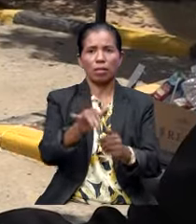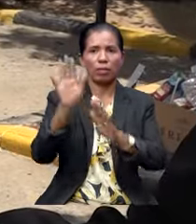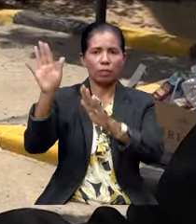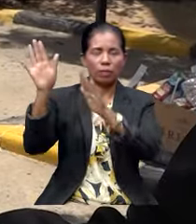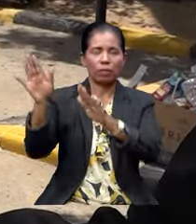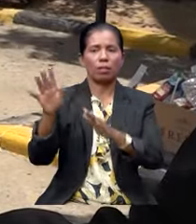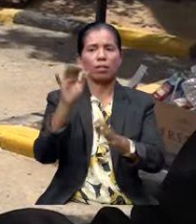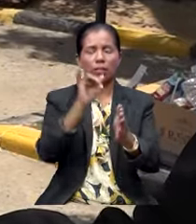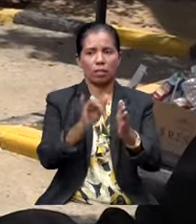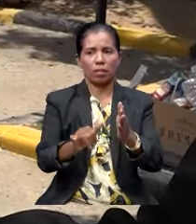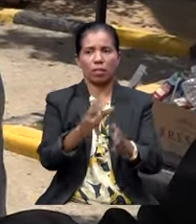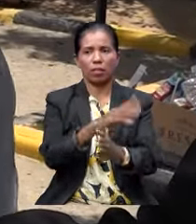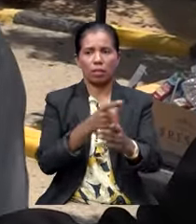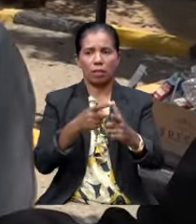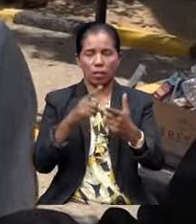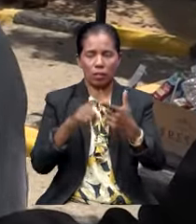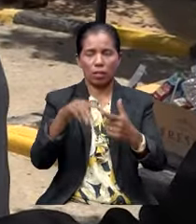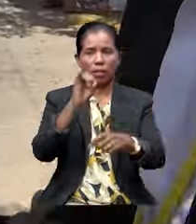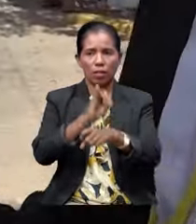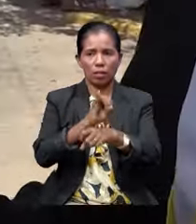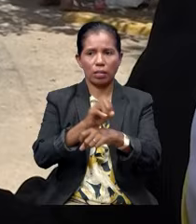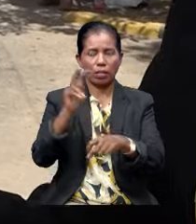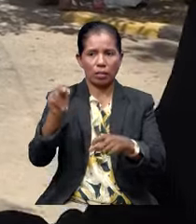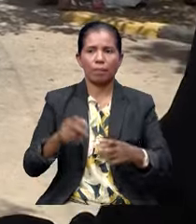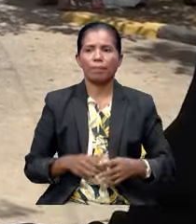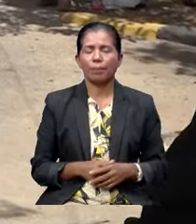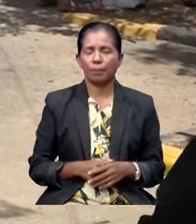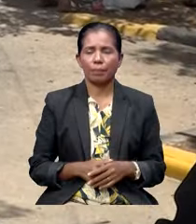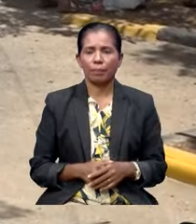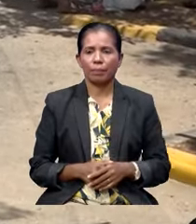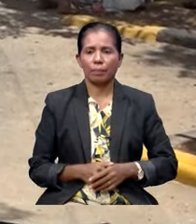ia periferi, santa igreja, né?